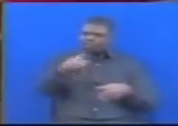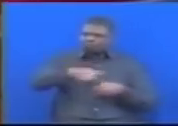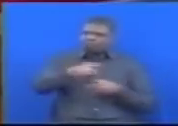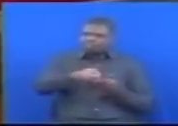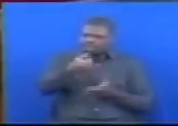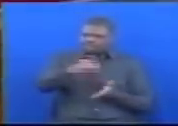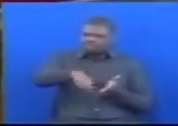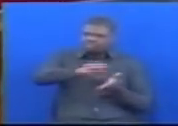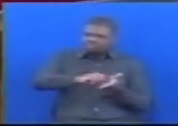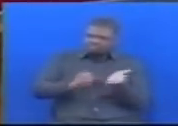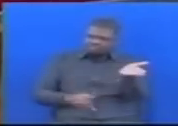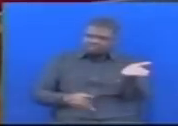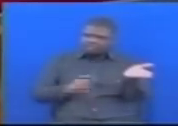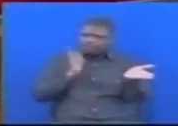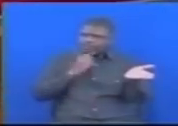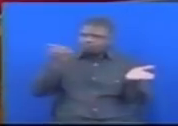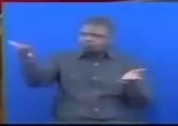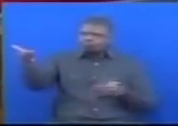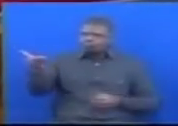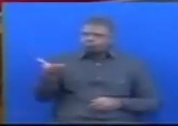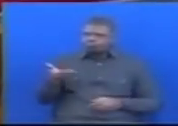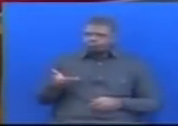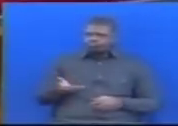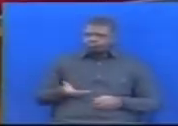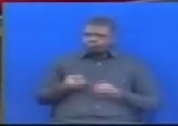Waziri, tafadhali. Mheshimiwa Spika,